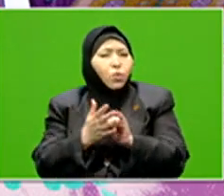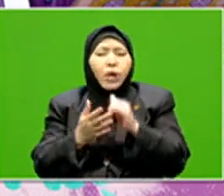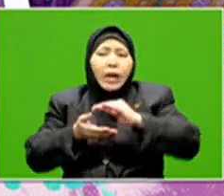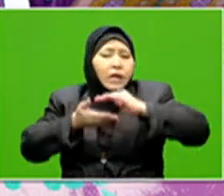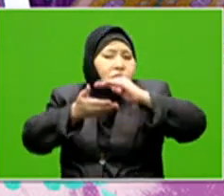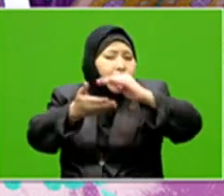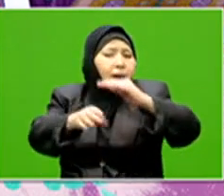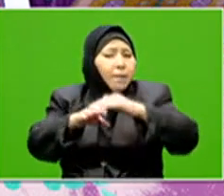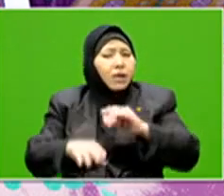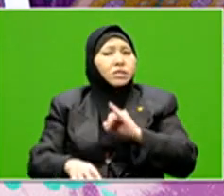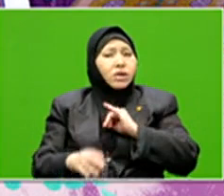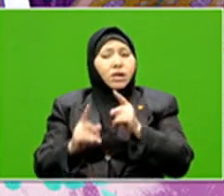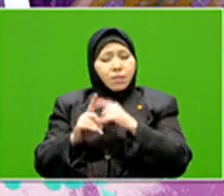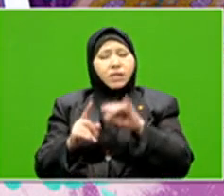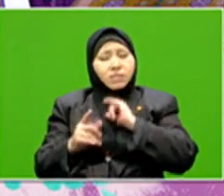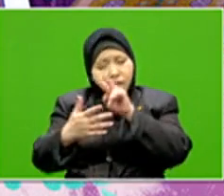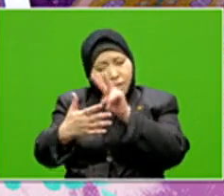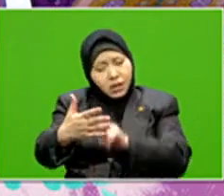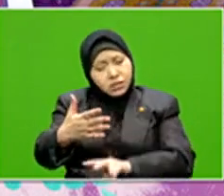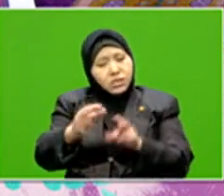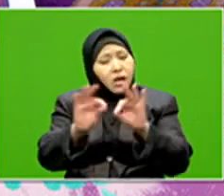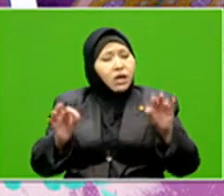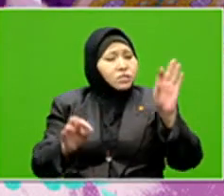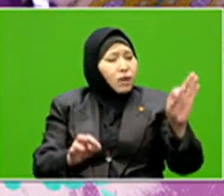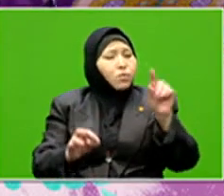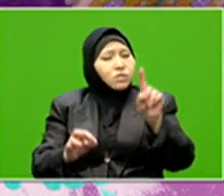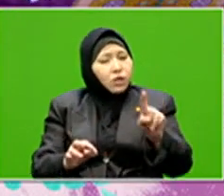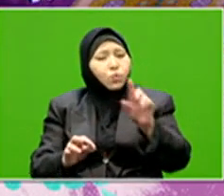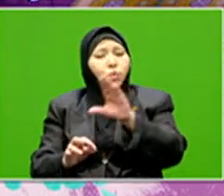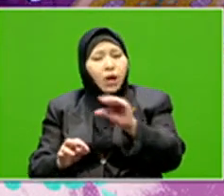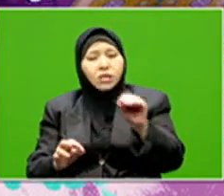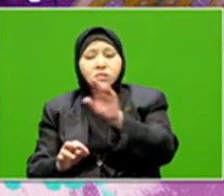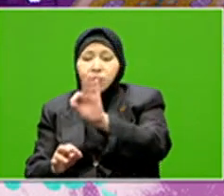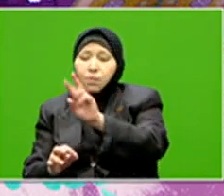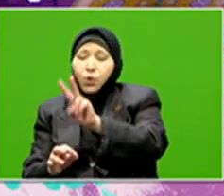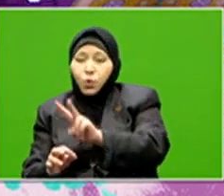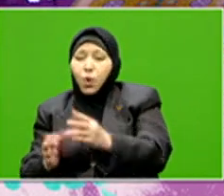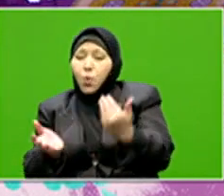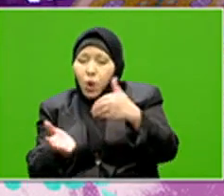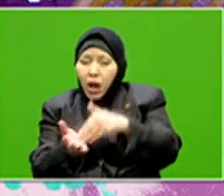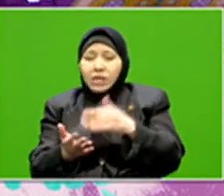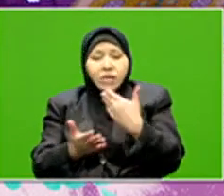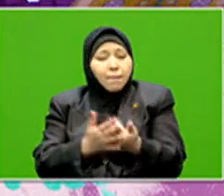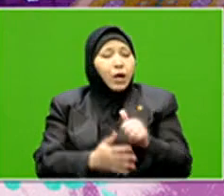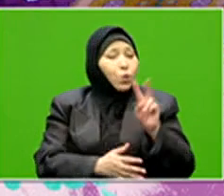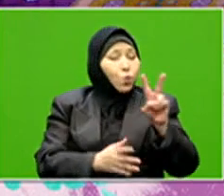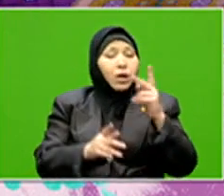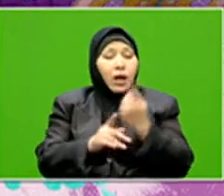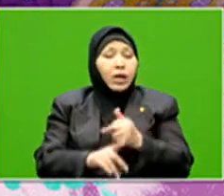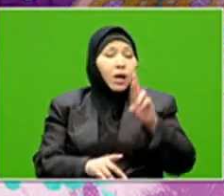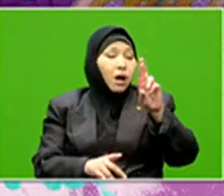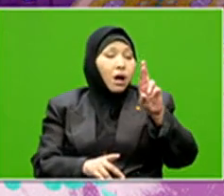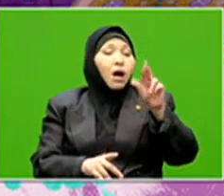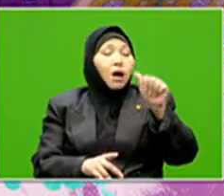sampaikan pada saya bila saya baca ayat 91, 92 ini diulang sampai dua kali, ya. Rahtuka